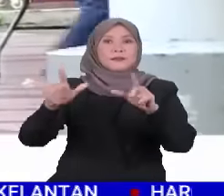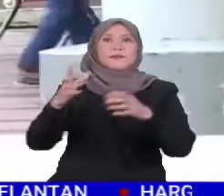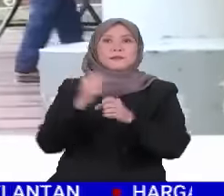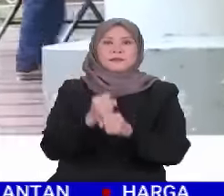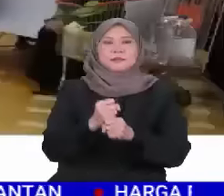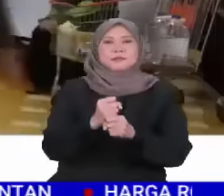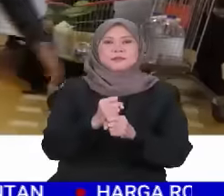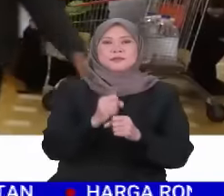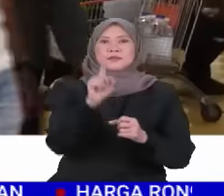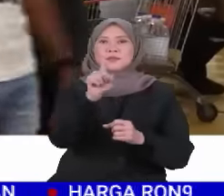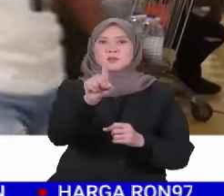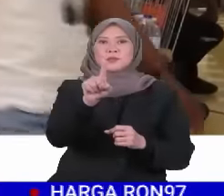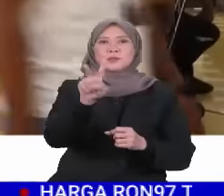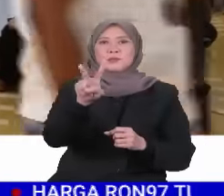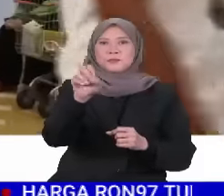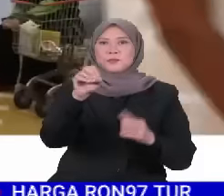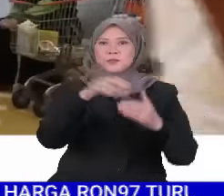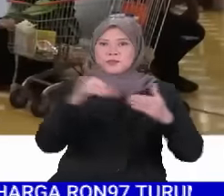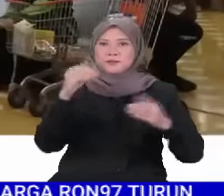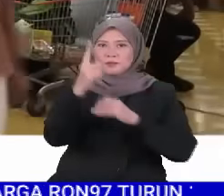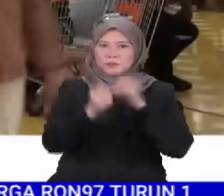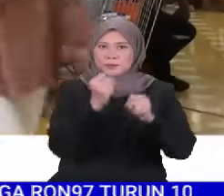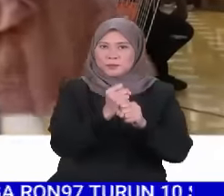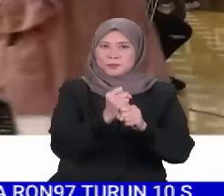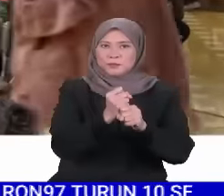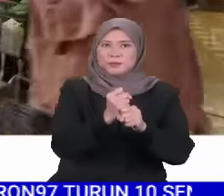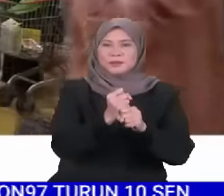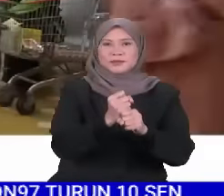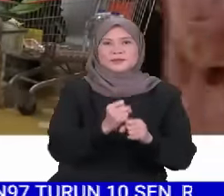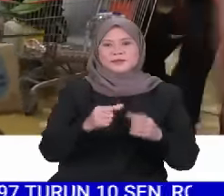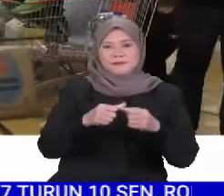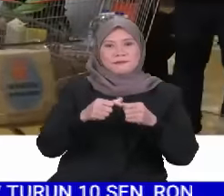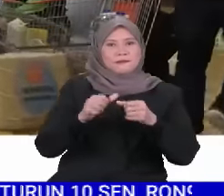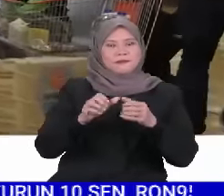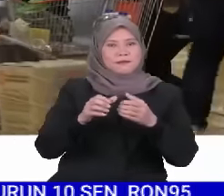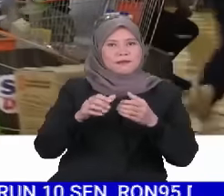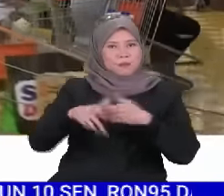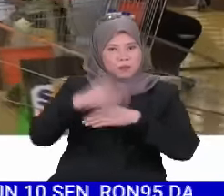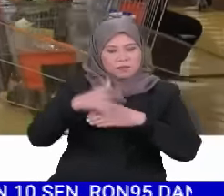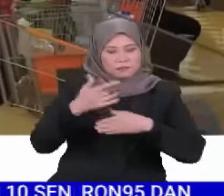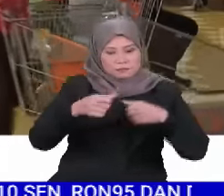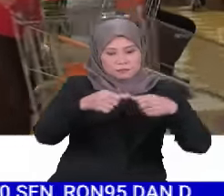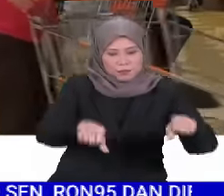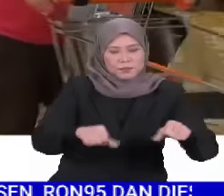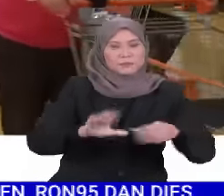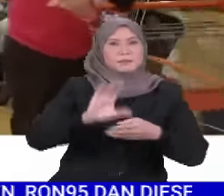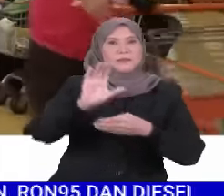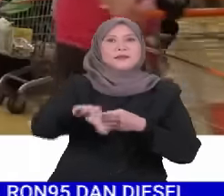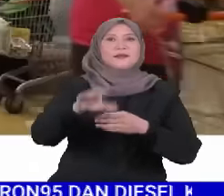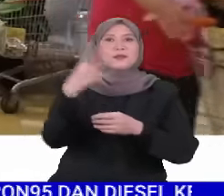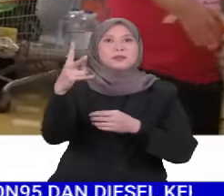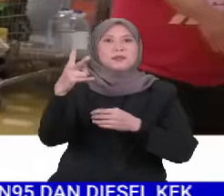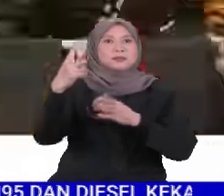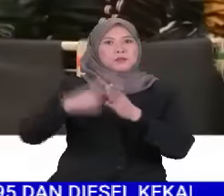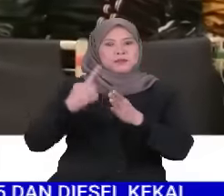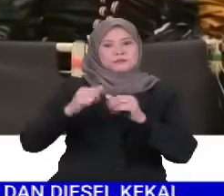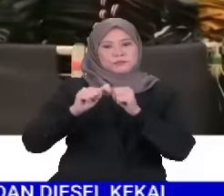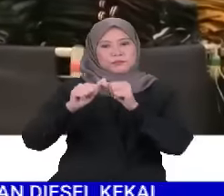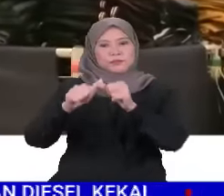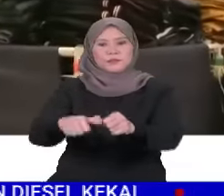bayaran caruman 10020 Ringgit setahun secara in advance bagi menerima perlindungan selama 12 bulan berturut-turut